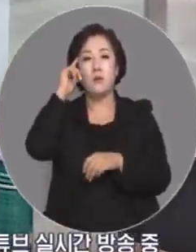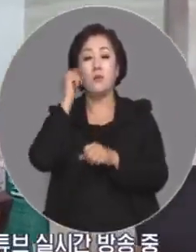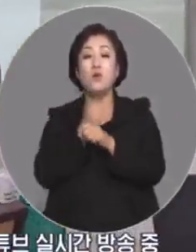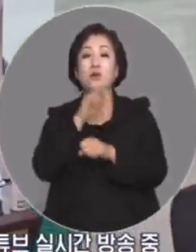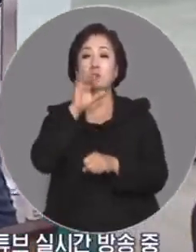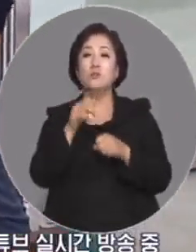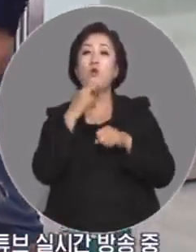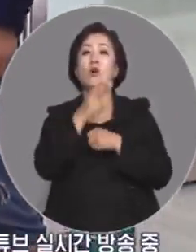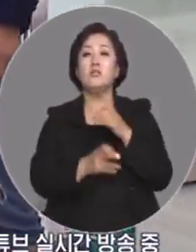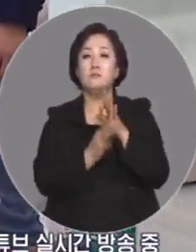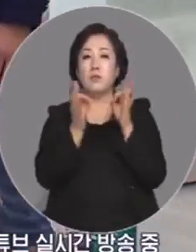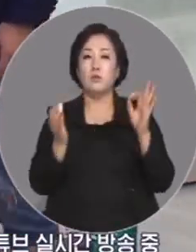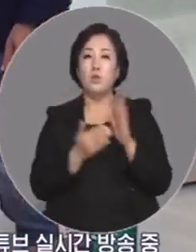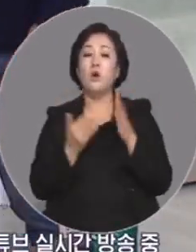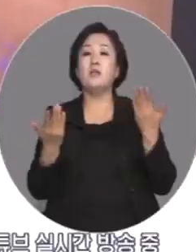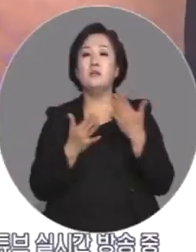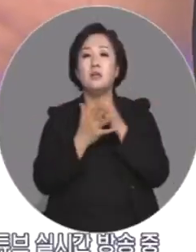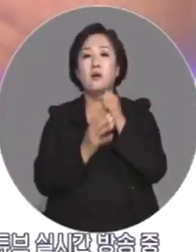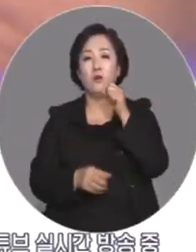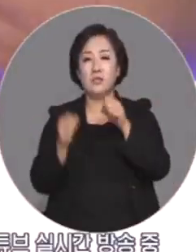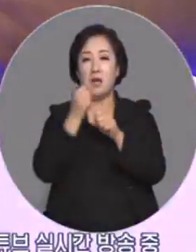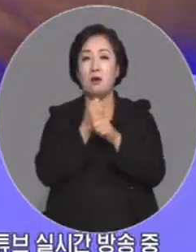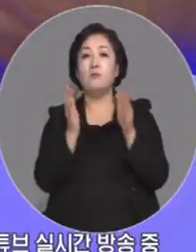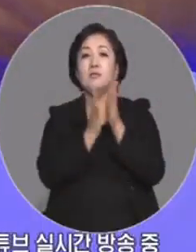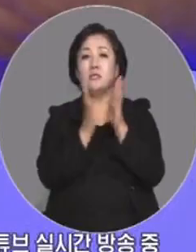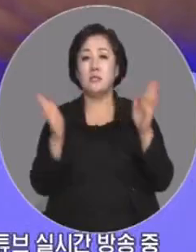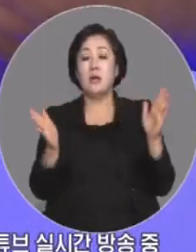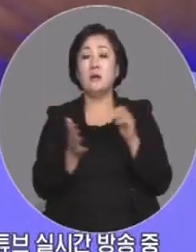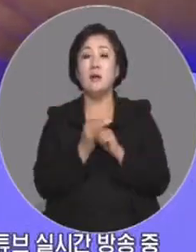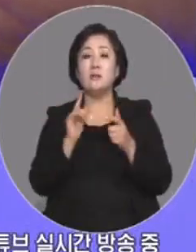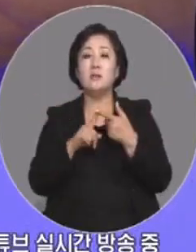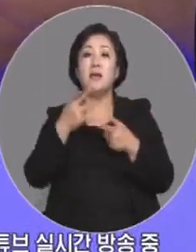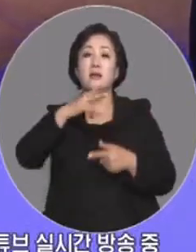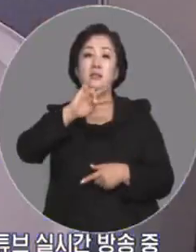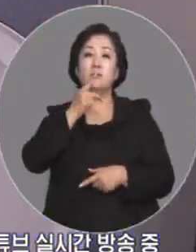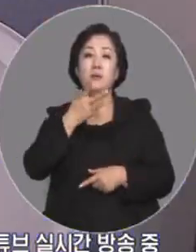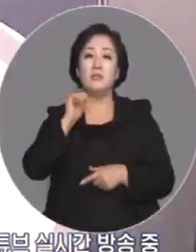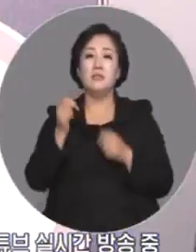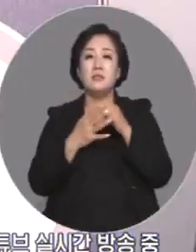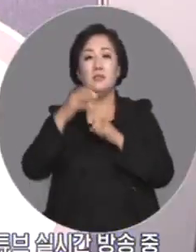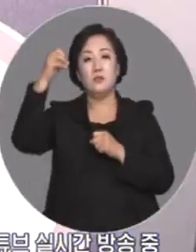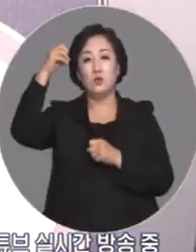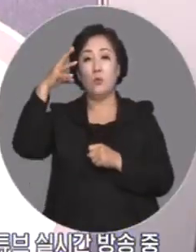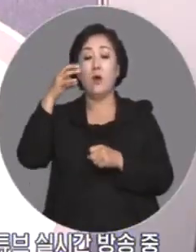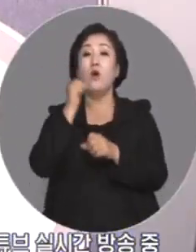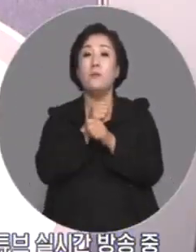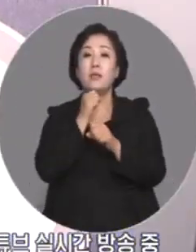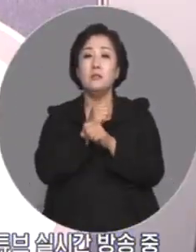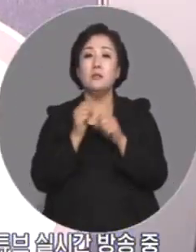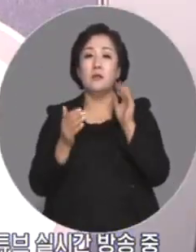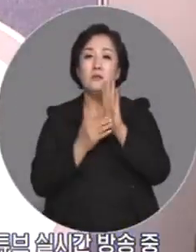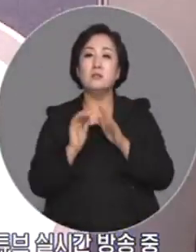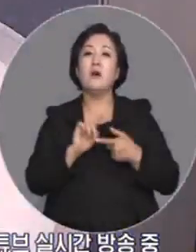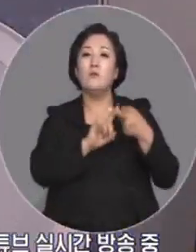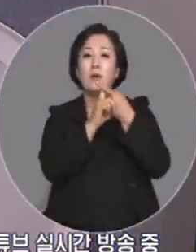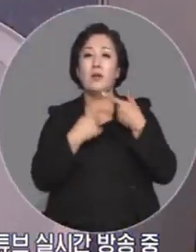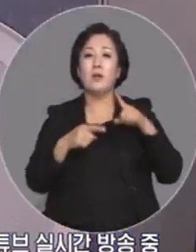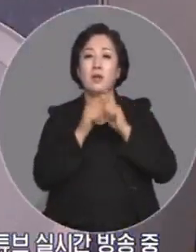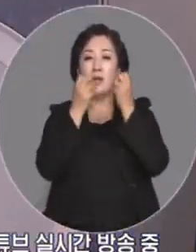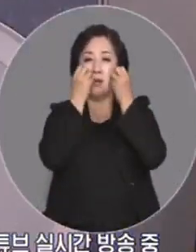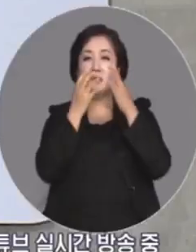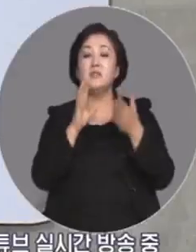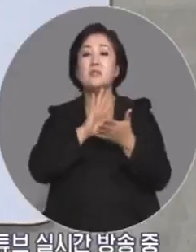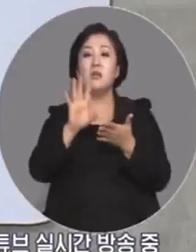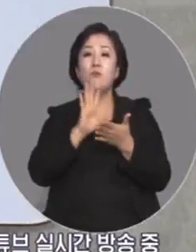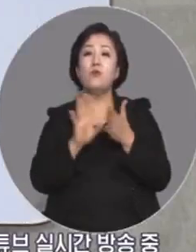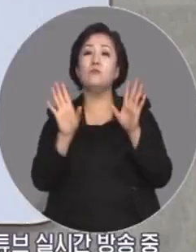20여 년간의 직장 생활을 접고 창업에 뛰어든 박상준 씨는 스마트 LED 조명을 제작하며 글로벌 기업의 신제품 출시를 돕고